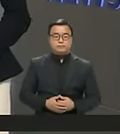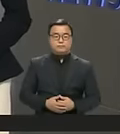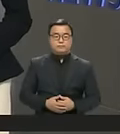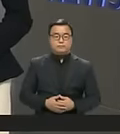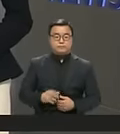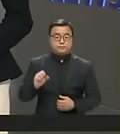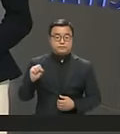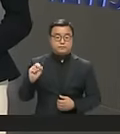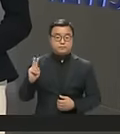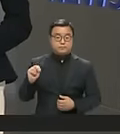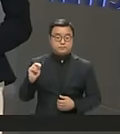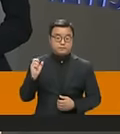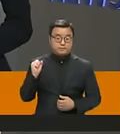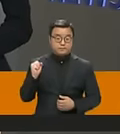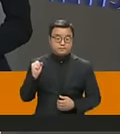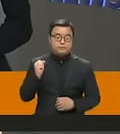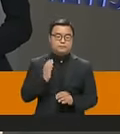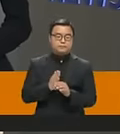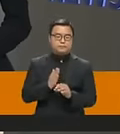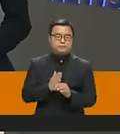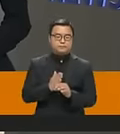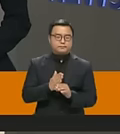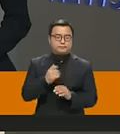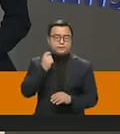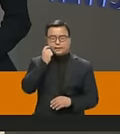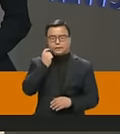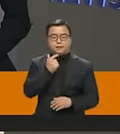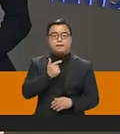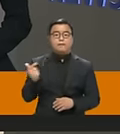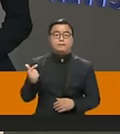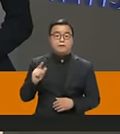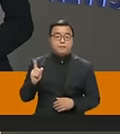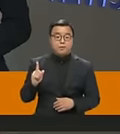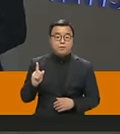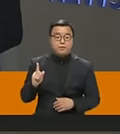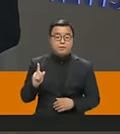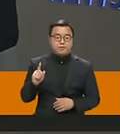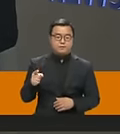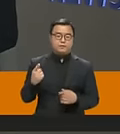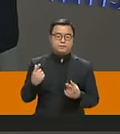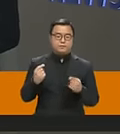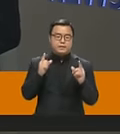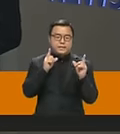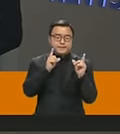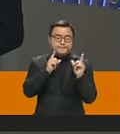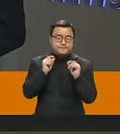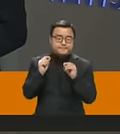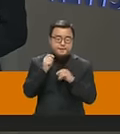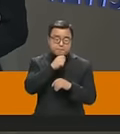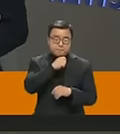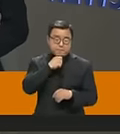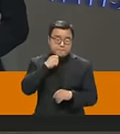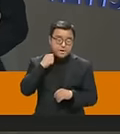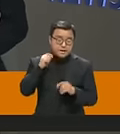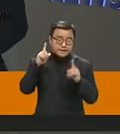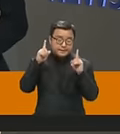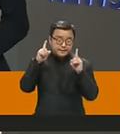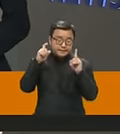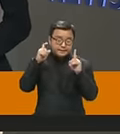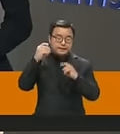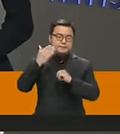네, SNS에서 가장 큰 인기를 누리는 콘텐츠 중 하나가 바로 이런 먹음직스러운 음식